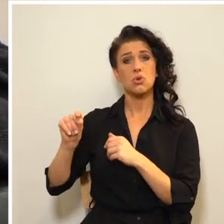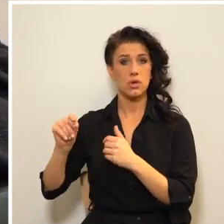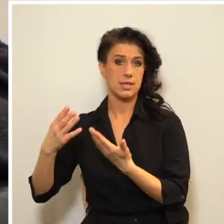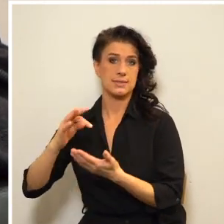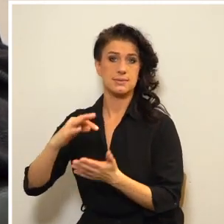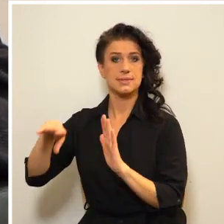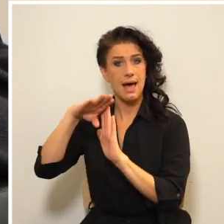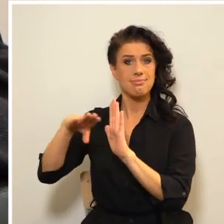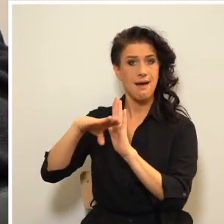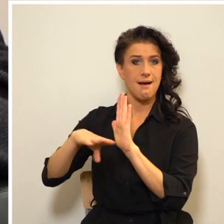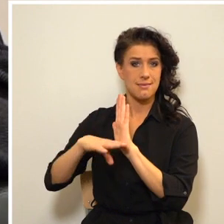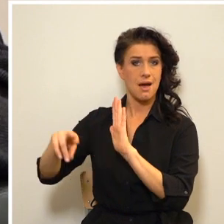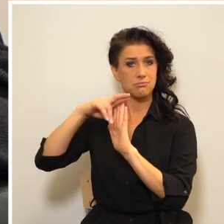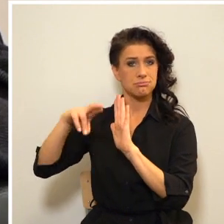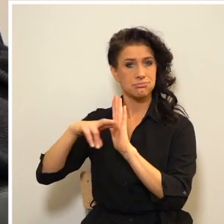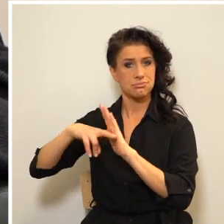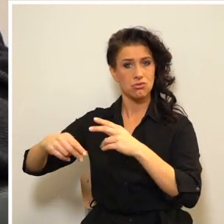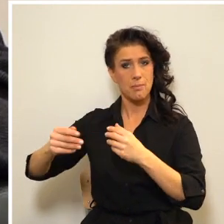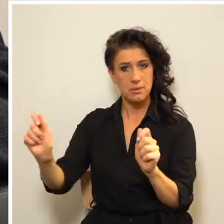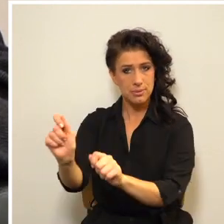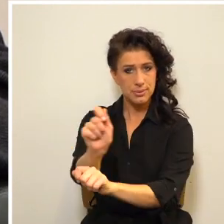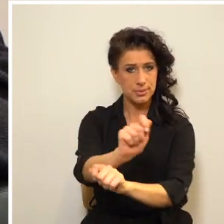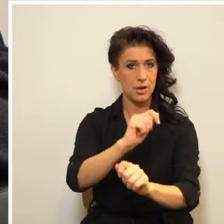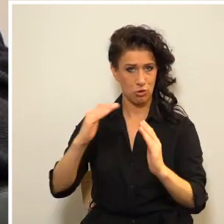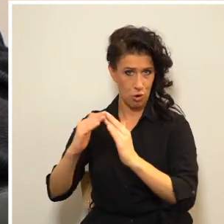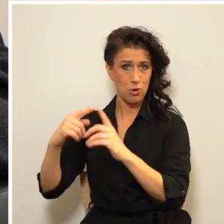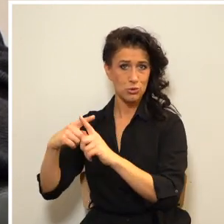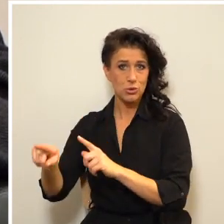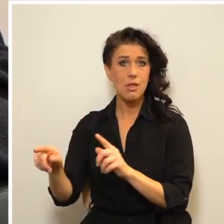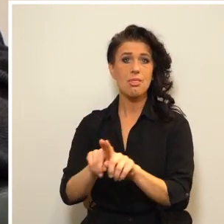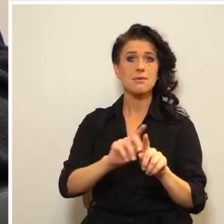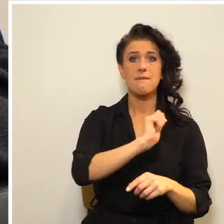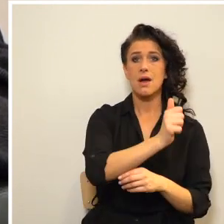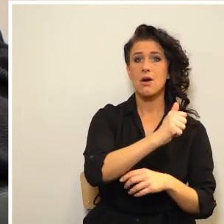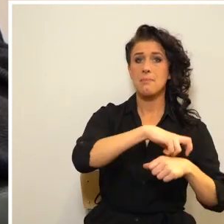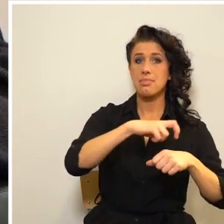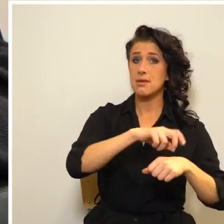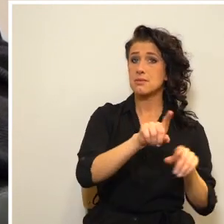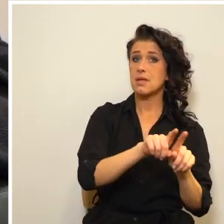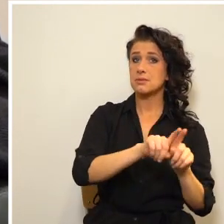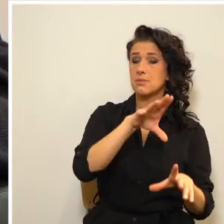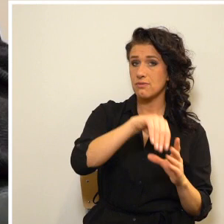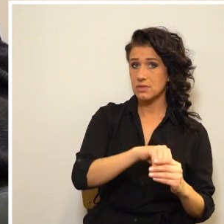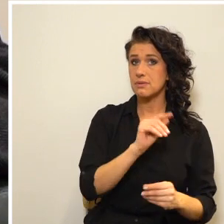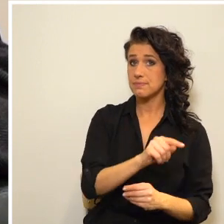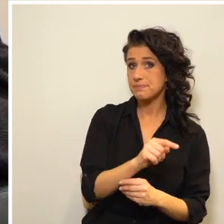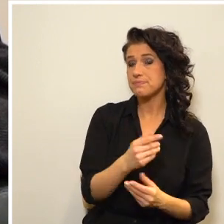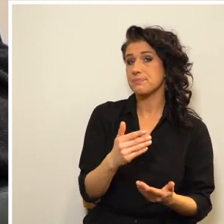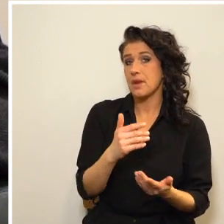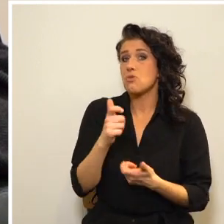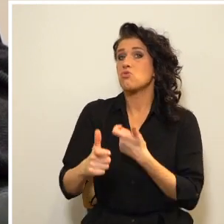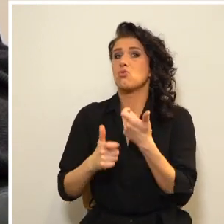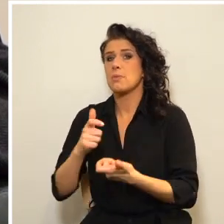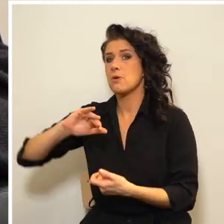Jakkolwiek nie tylko dla księży właśnie też i dla specjalistów z dziedziny medycyny mianowicie żeby jednak robić